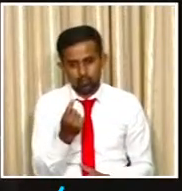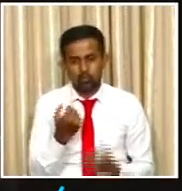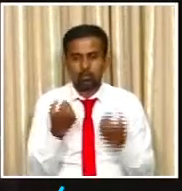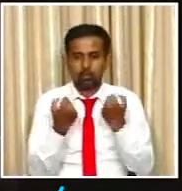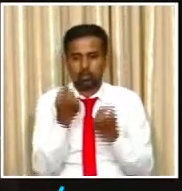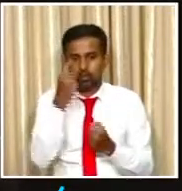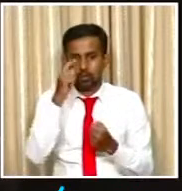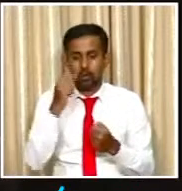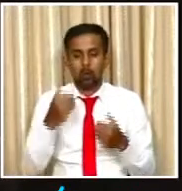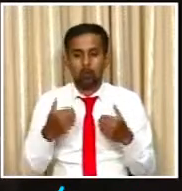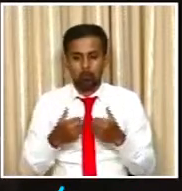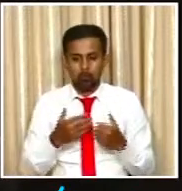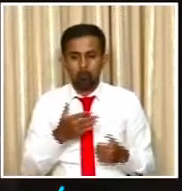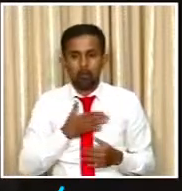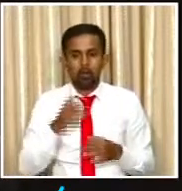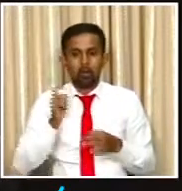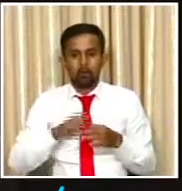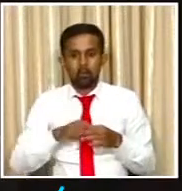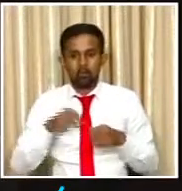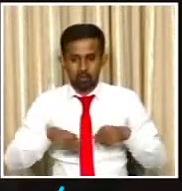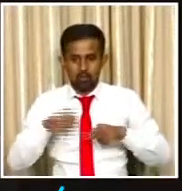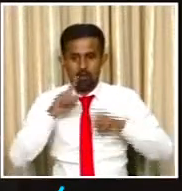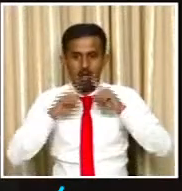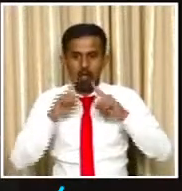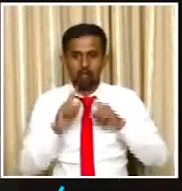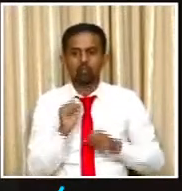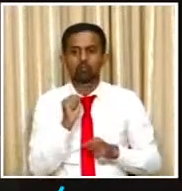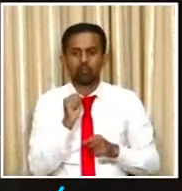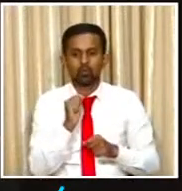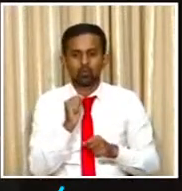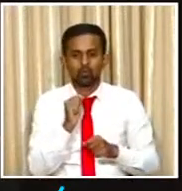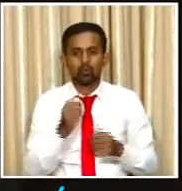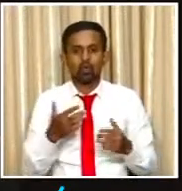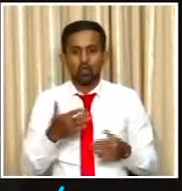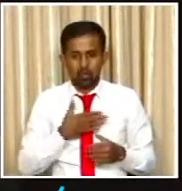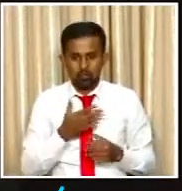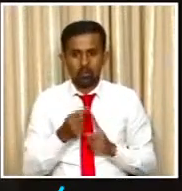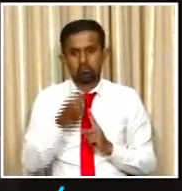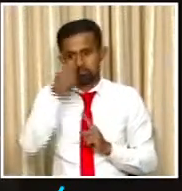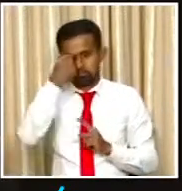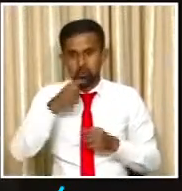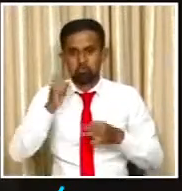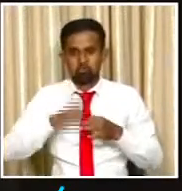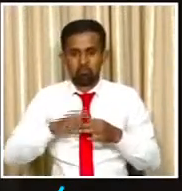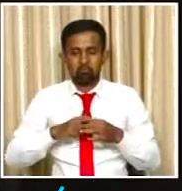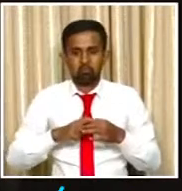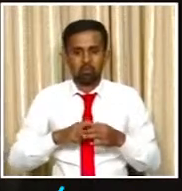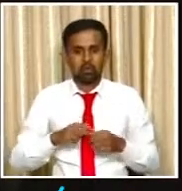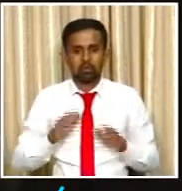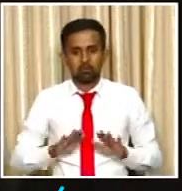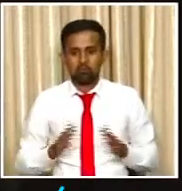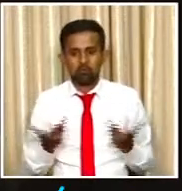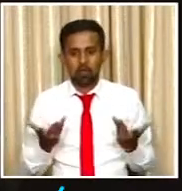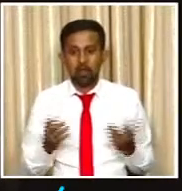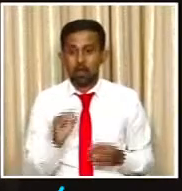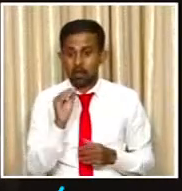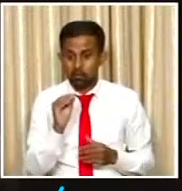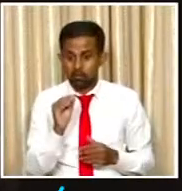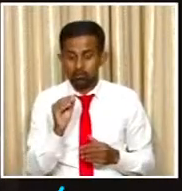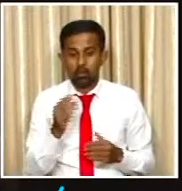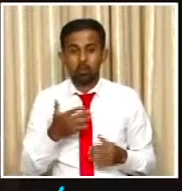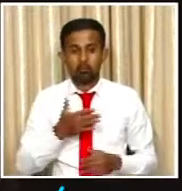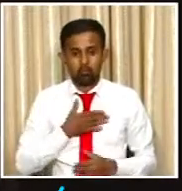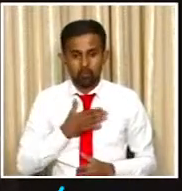thuma mage me prashne ada metana katha karanna siddha wetcha eka mokada me ape pudgalika prashna katha karala mewa karana tanan nemei namuth